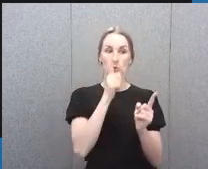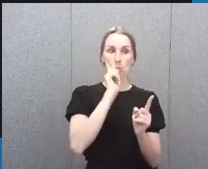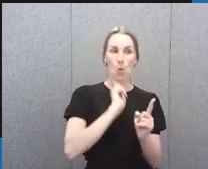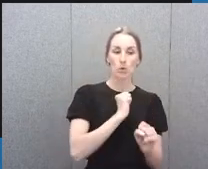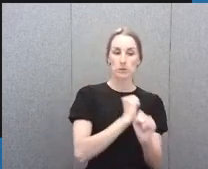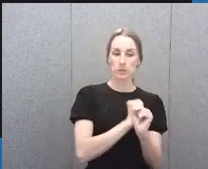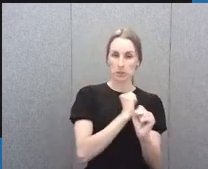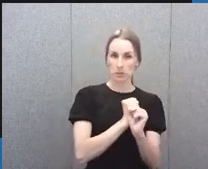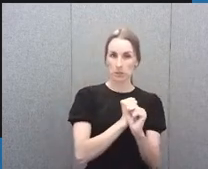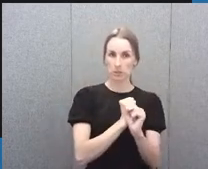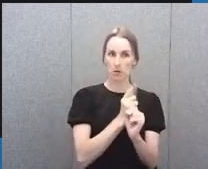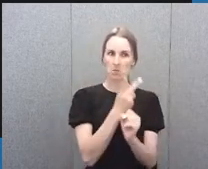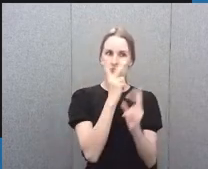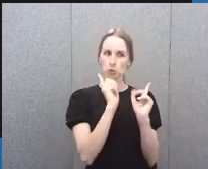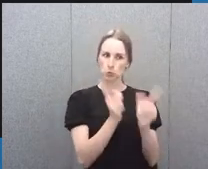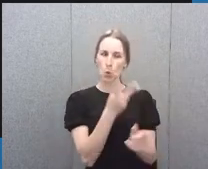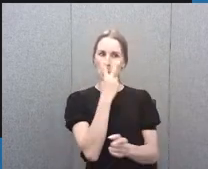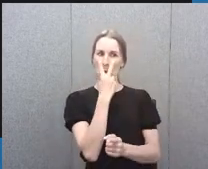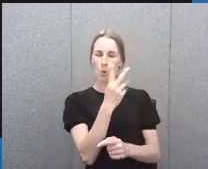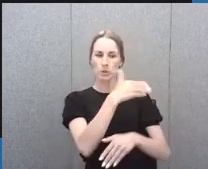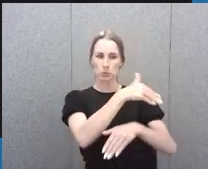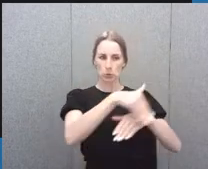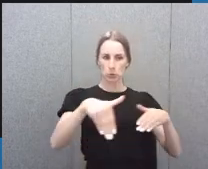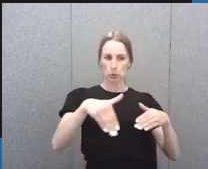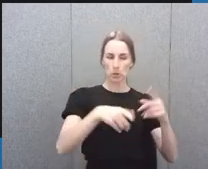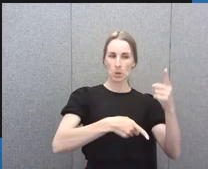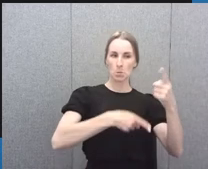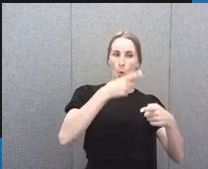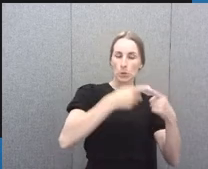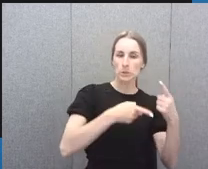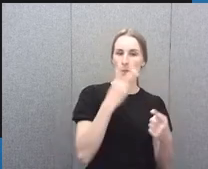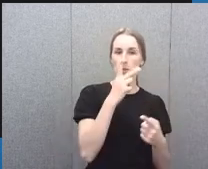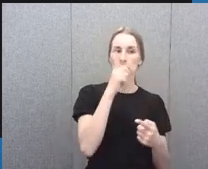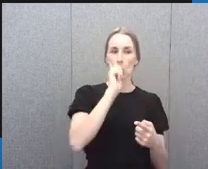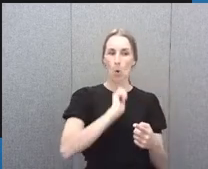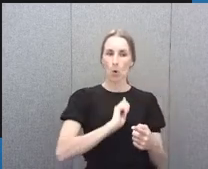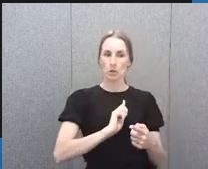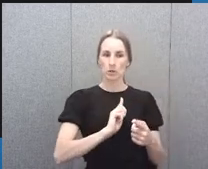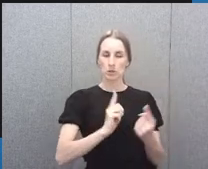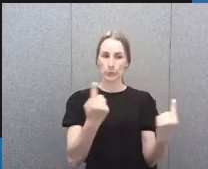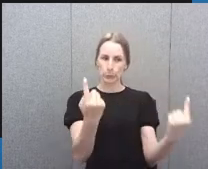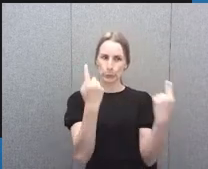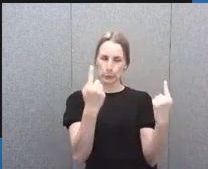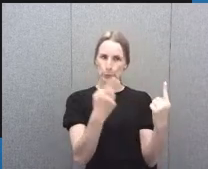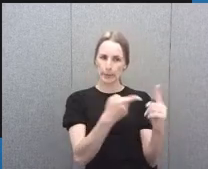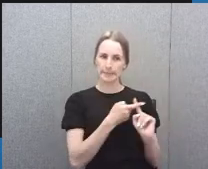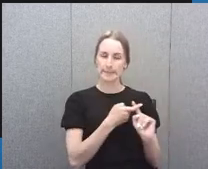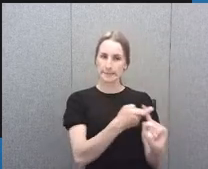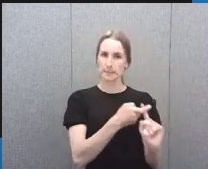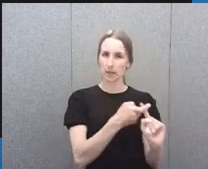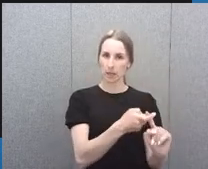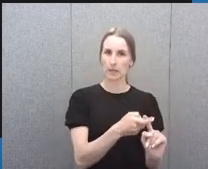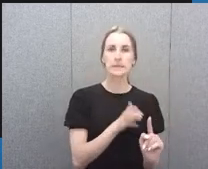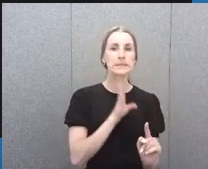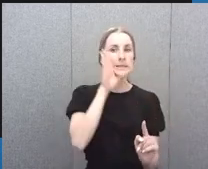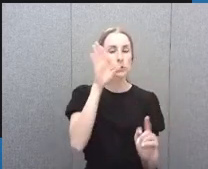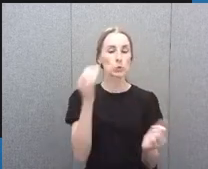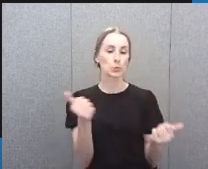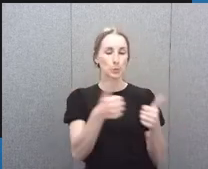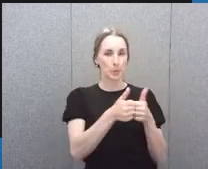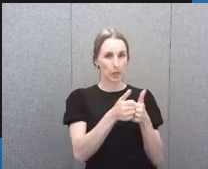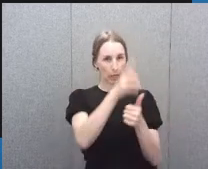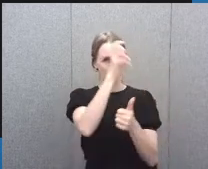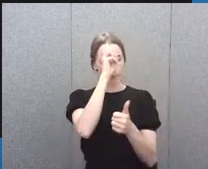равенство, гендерное равенство в Литве. Мы видим в нашей внешней политике, если мы хотим делать